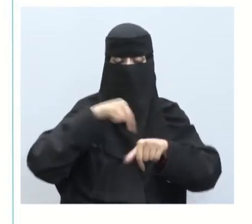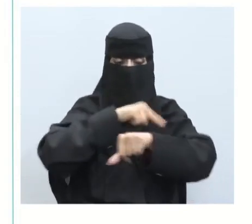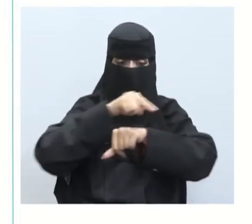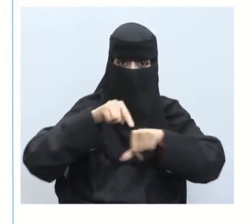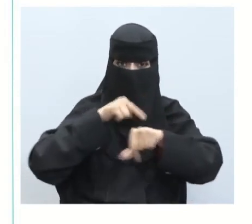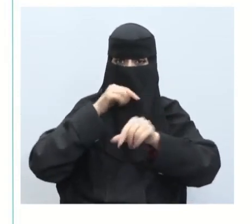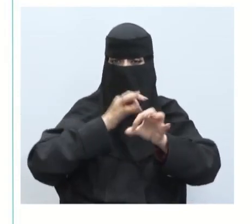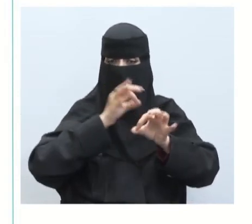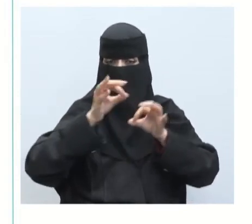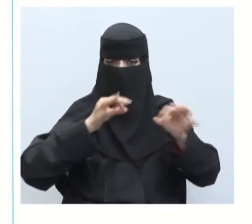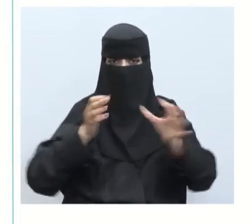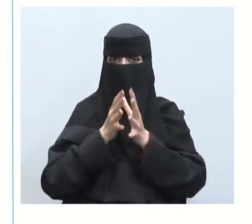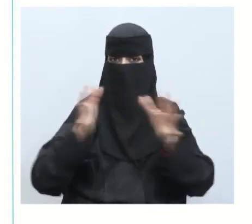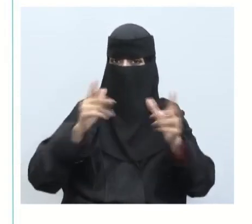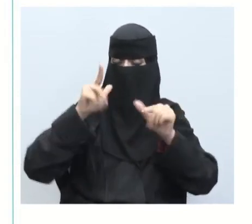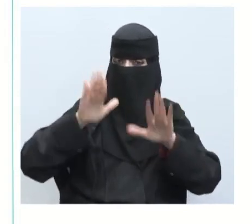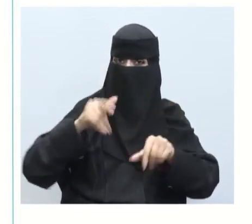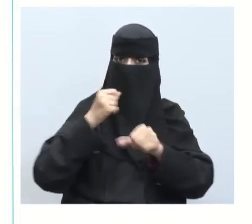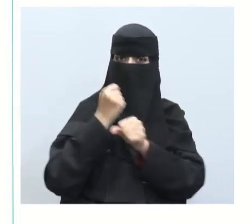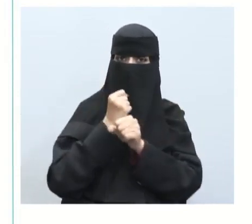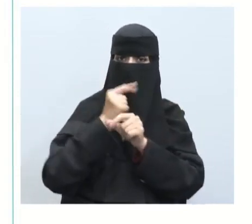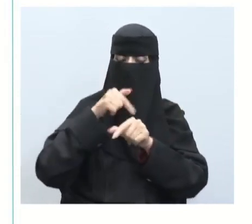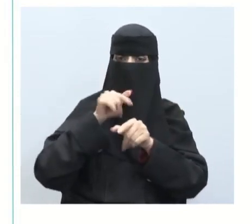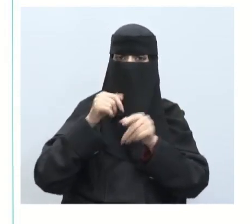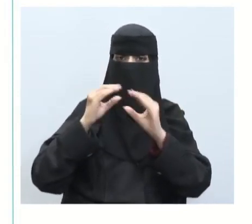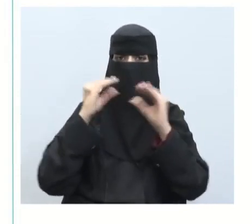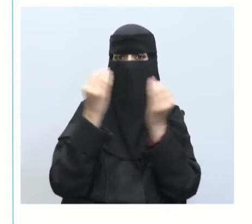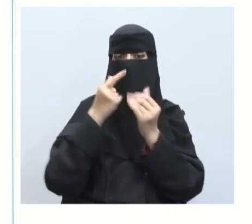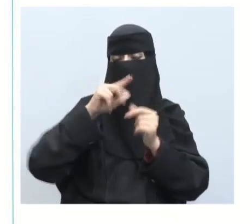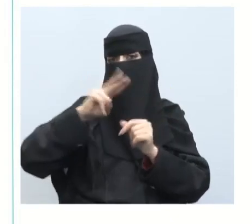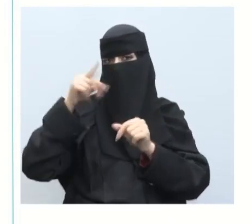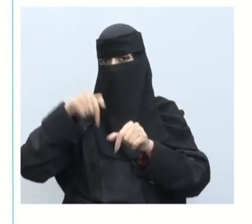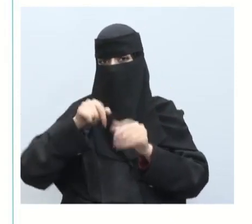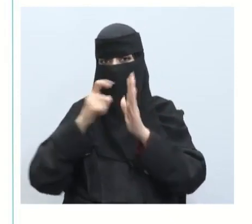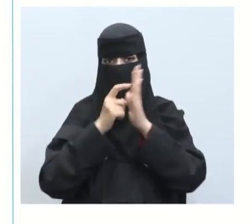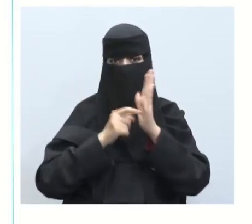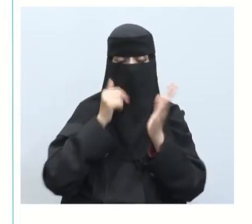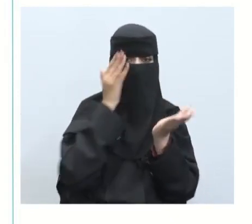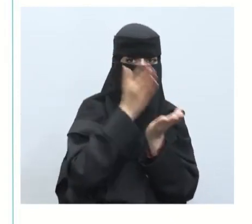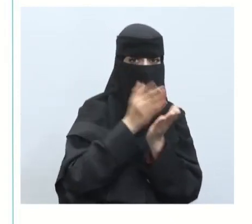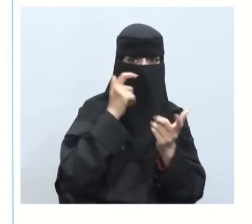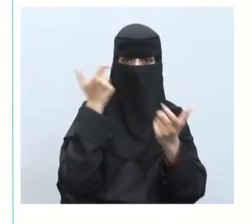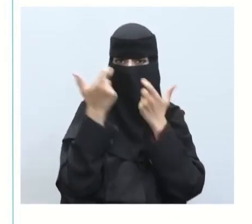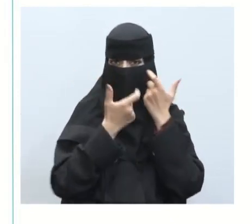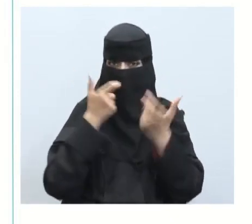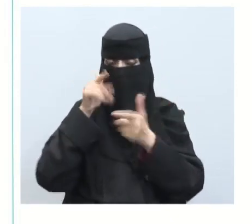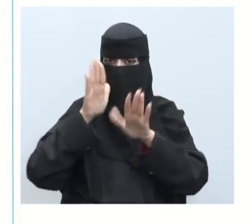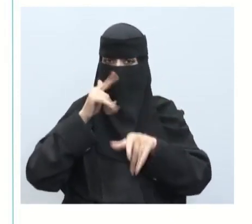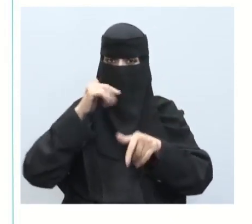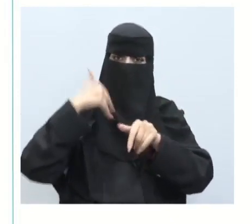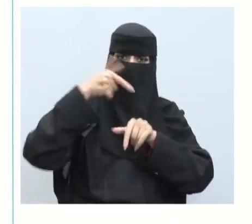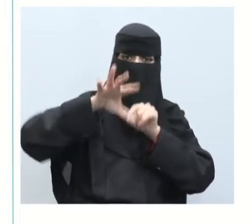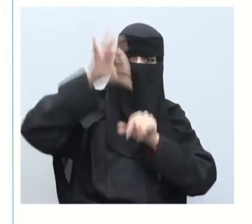المدراء في التخطيط اكبر وظيفه من وظائف الاداره من غيرها مثلا التنظيم او التوجيه او الرقابه وبالتالي